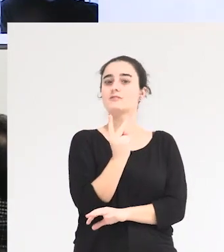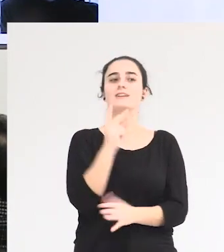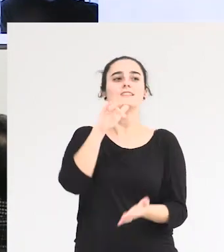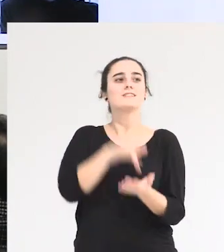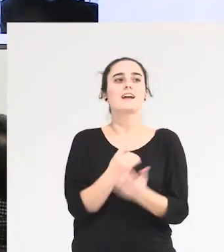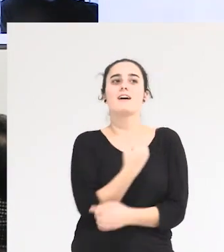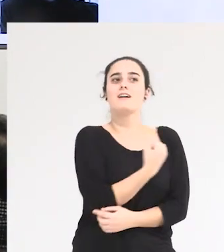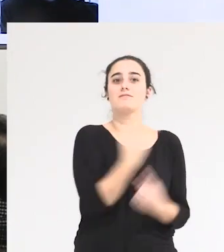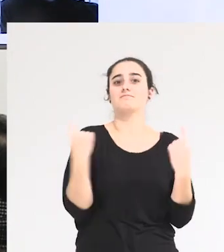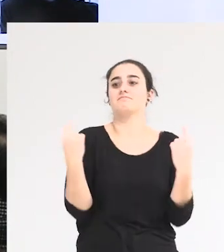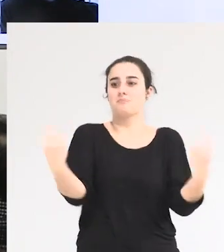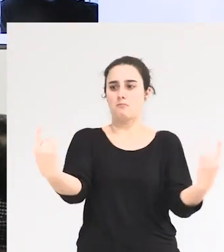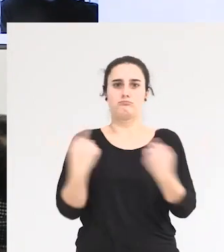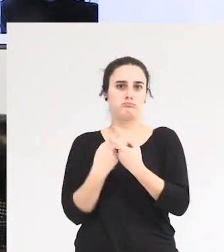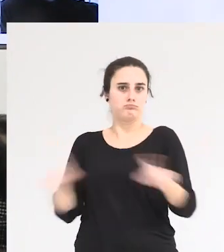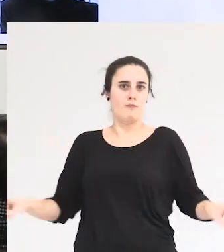bata da bestea ez dena.